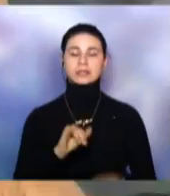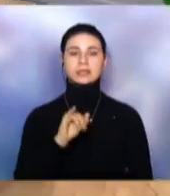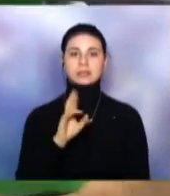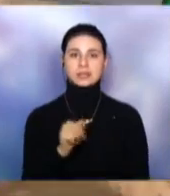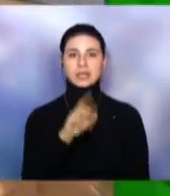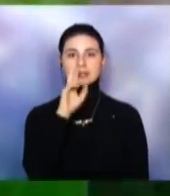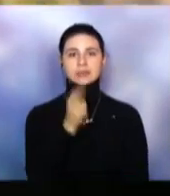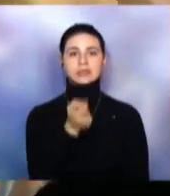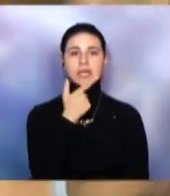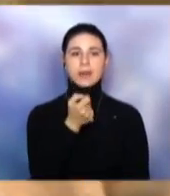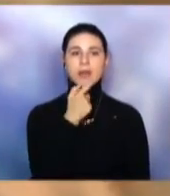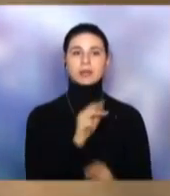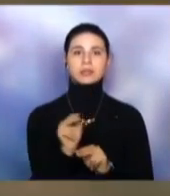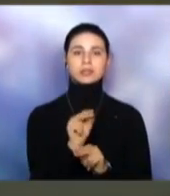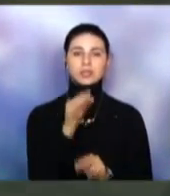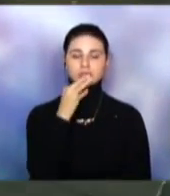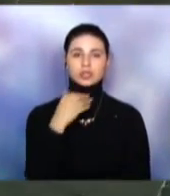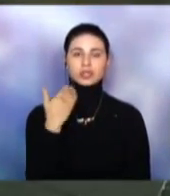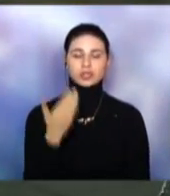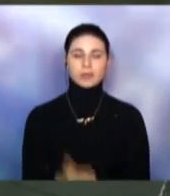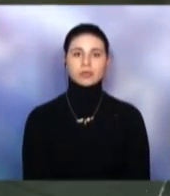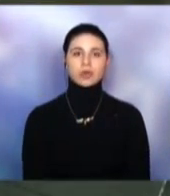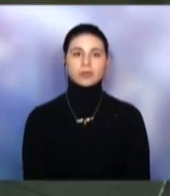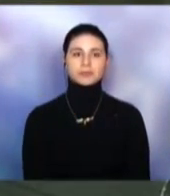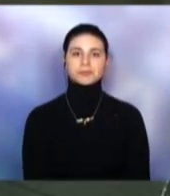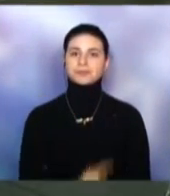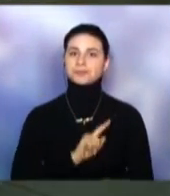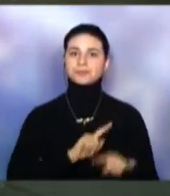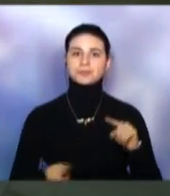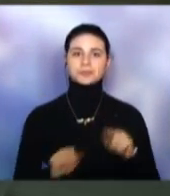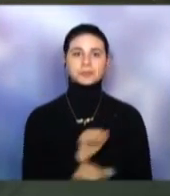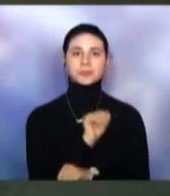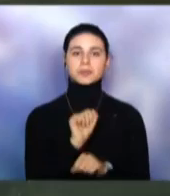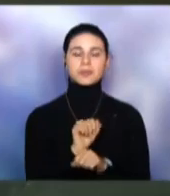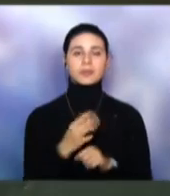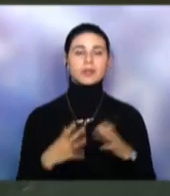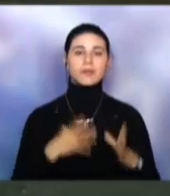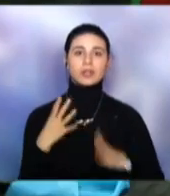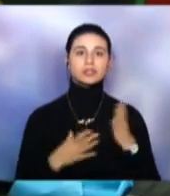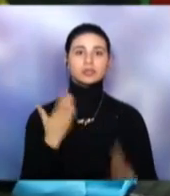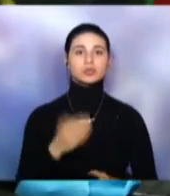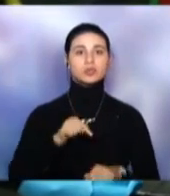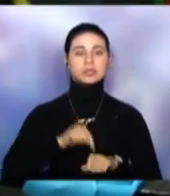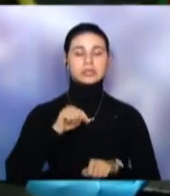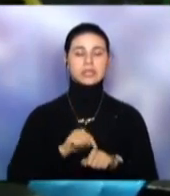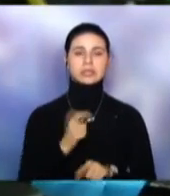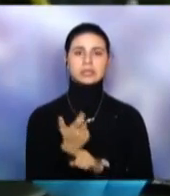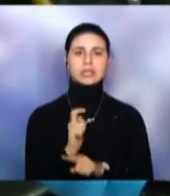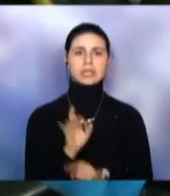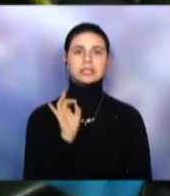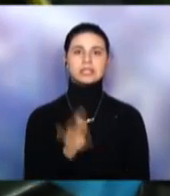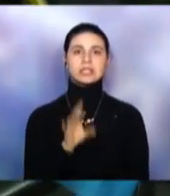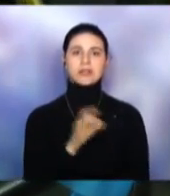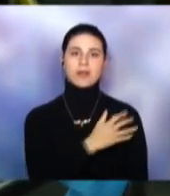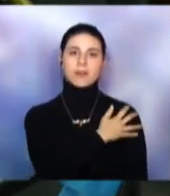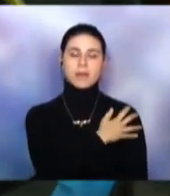ჰორმონო ან ქიმიოთერაპიის შემდგომ პერიოდში. დაუყოვნებლივ შეწყვიტეთ ვარჯიში, თუ იგრძენით მზარდი ტკივილი მხრის